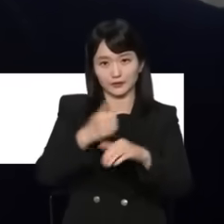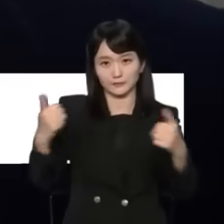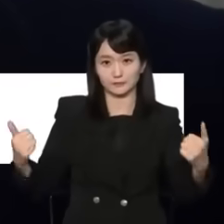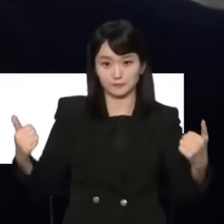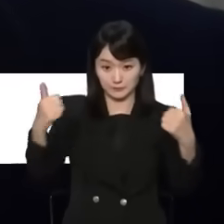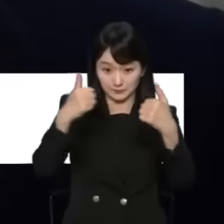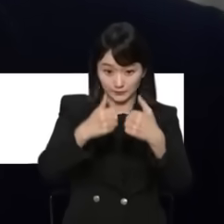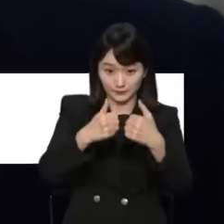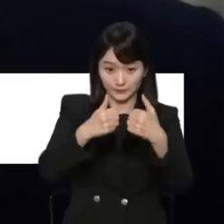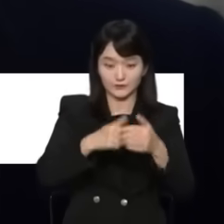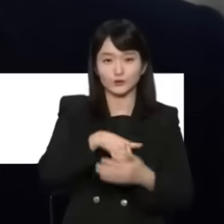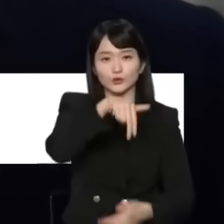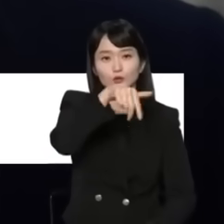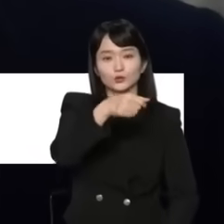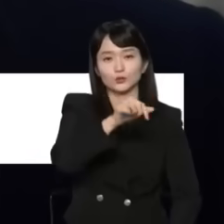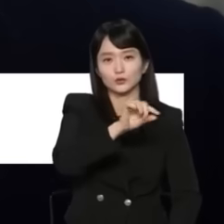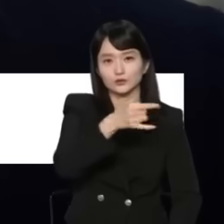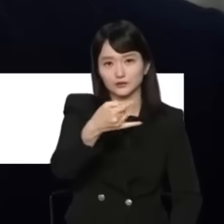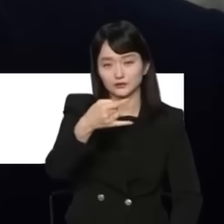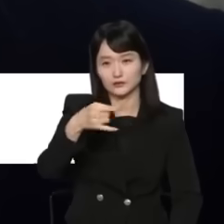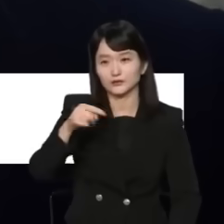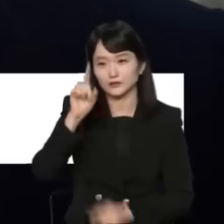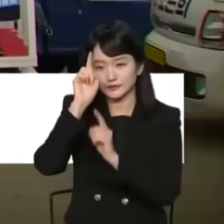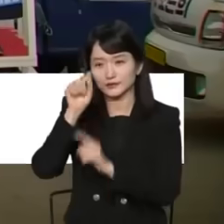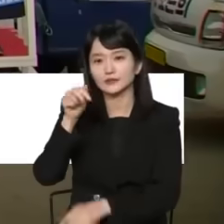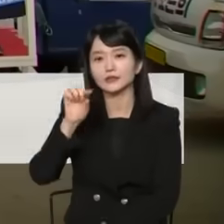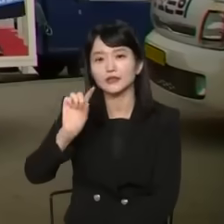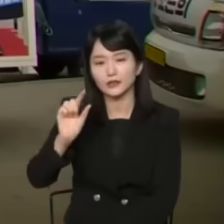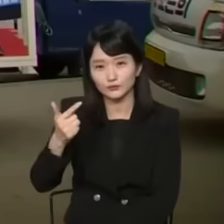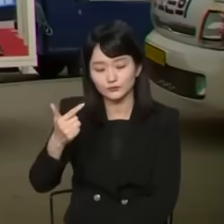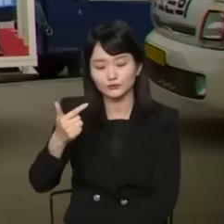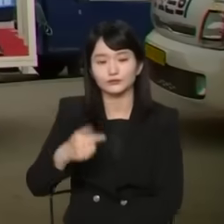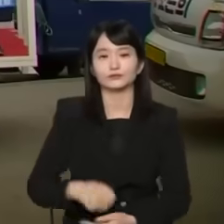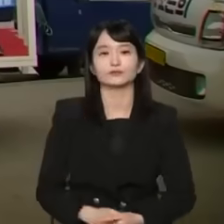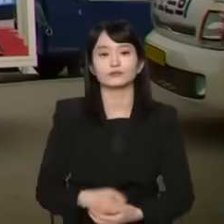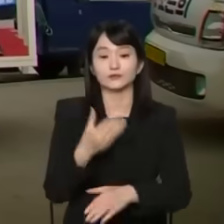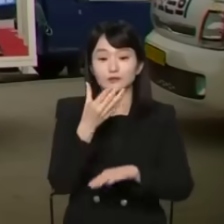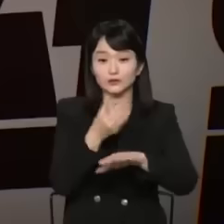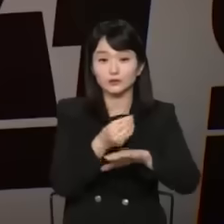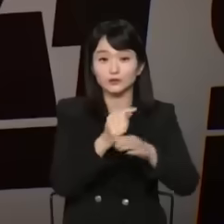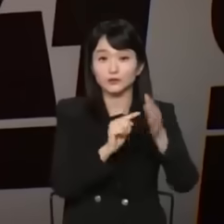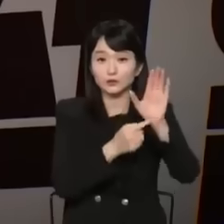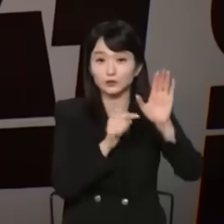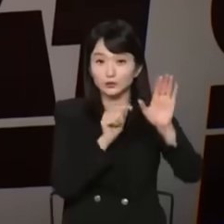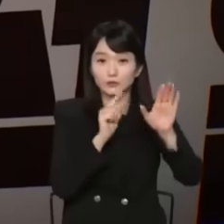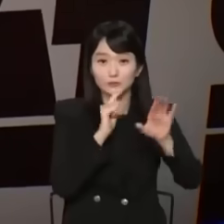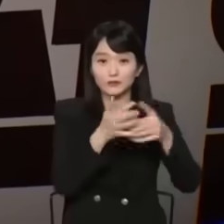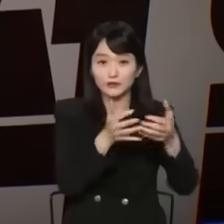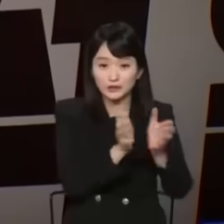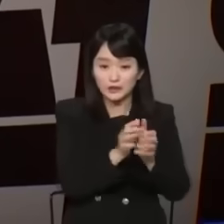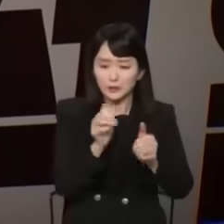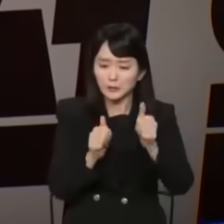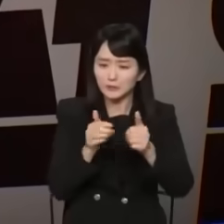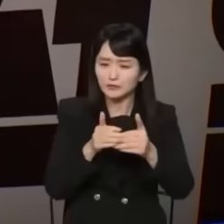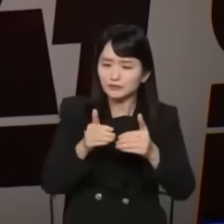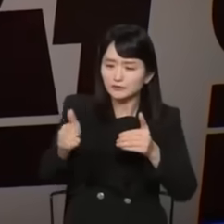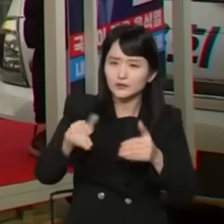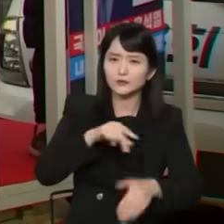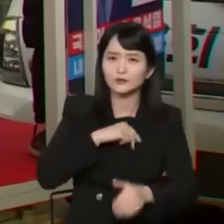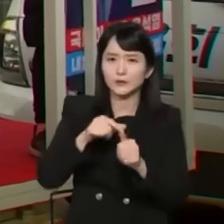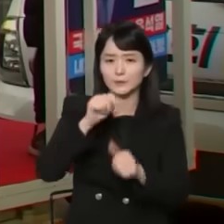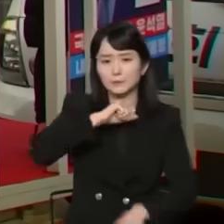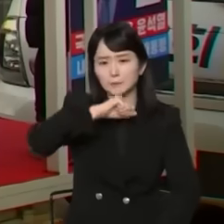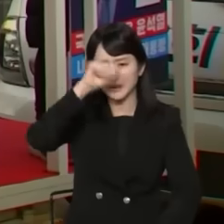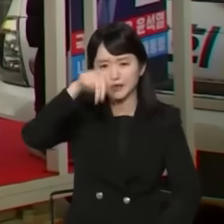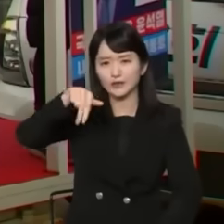결선투표 조은이 하고네 이예운 녹취를 공개한 민주당은 경선을 거쳐 국회의원에 당선된